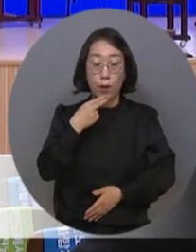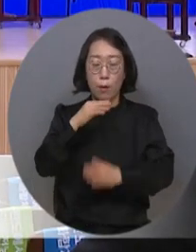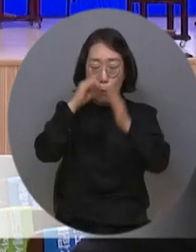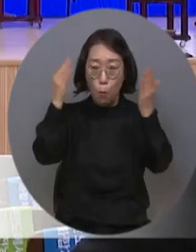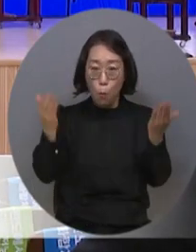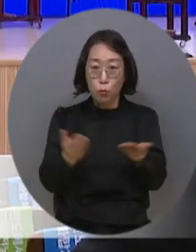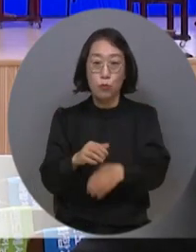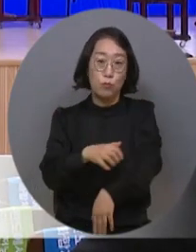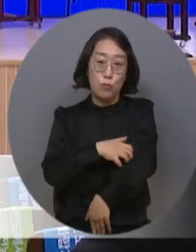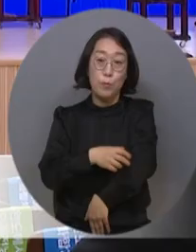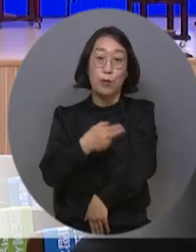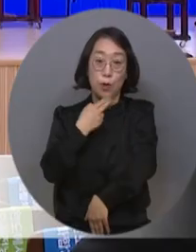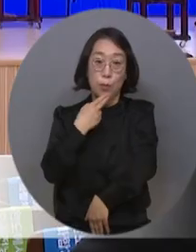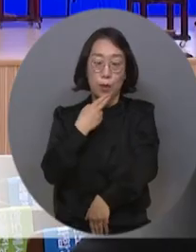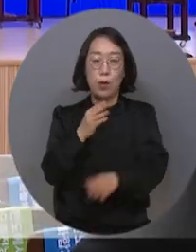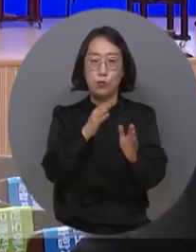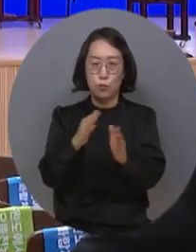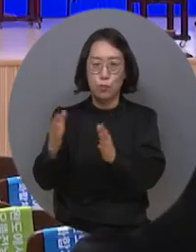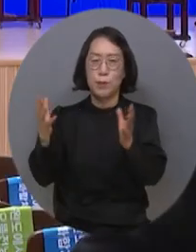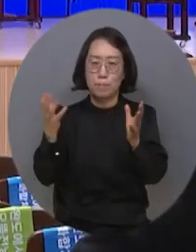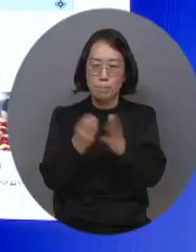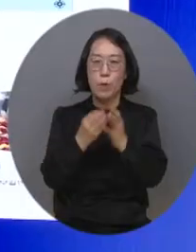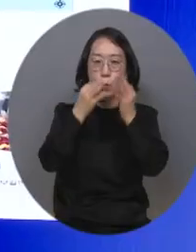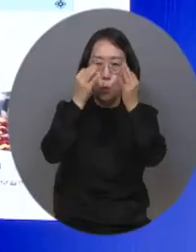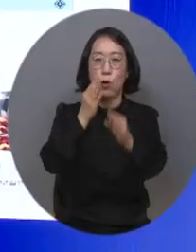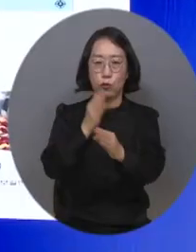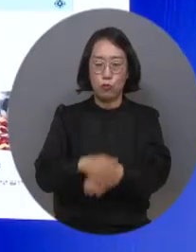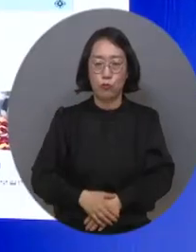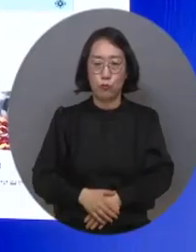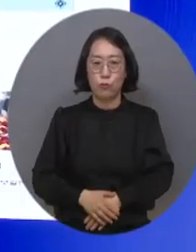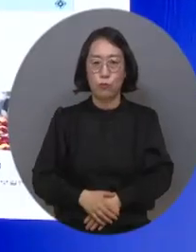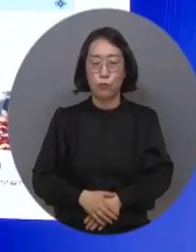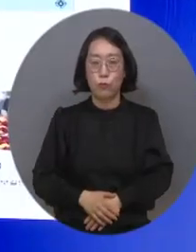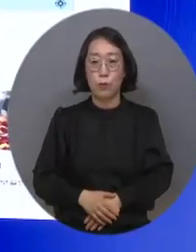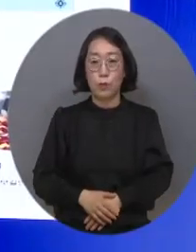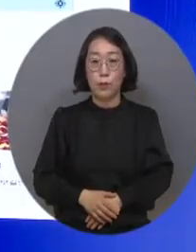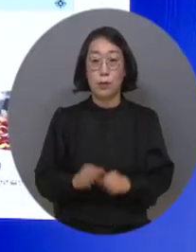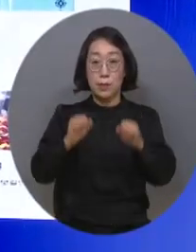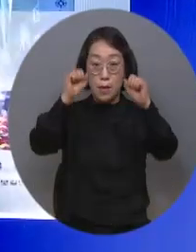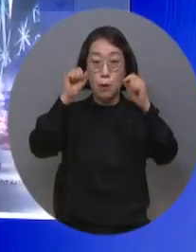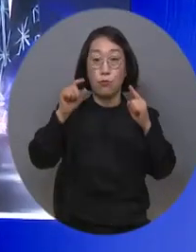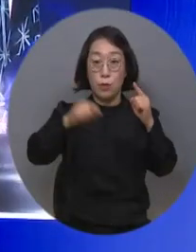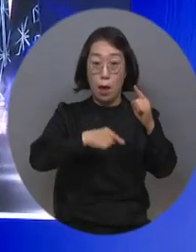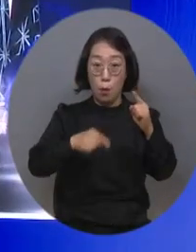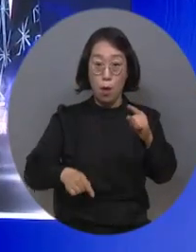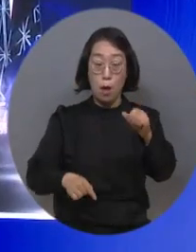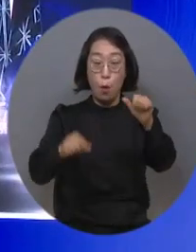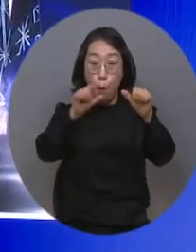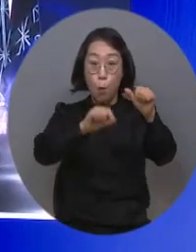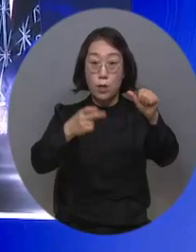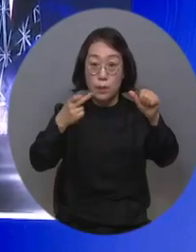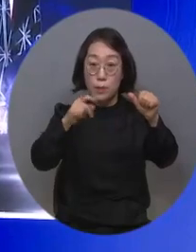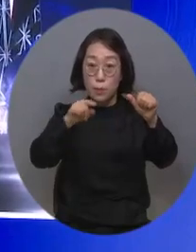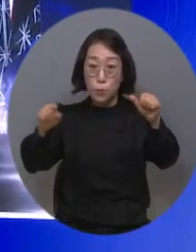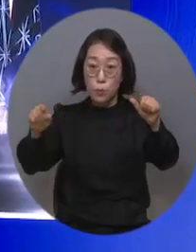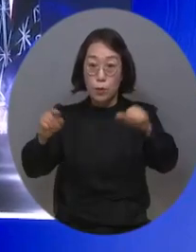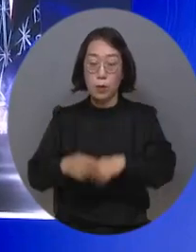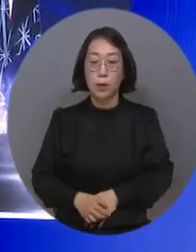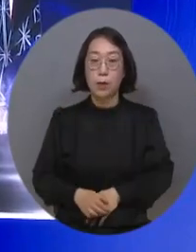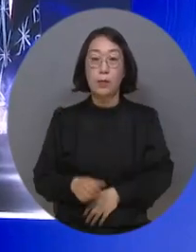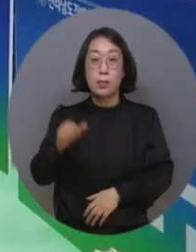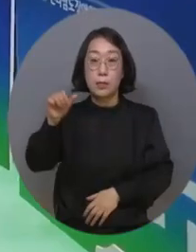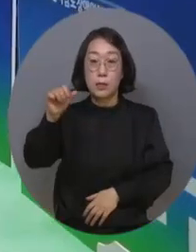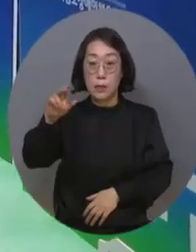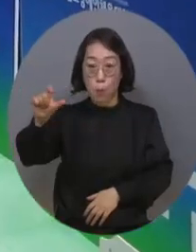불편함이 없도록 준비에 반전을 취하고 있습니다 전라남도 체육대회는 오는 5월 12일부터 5월 15일까지